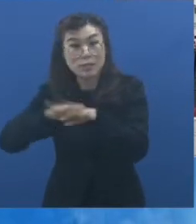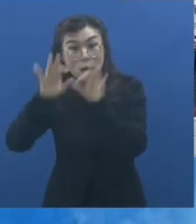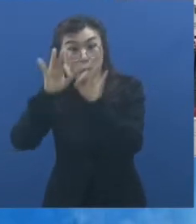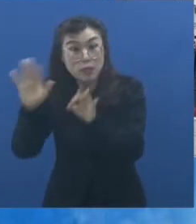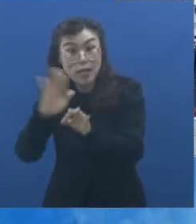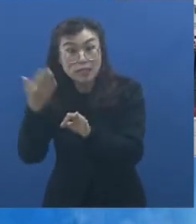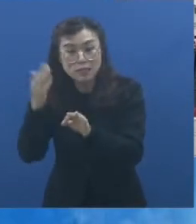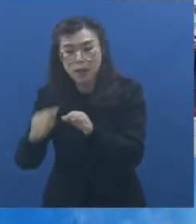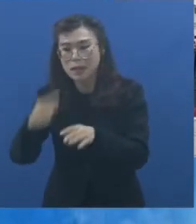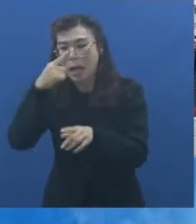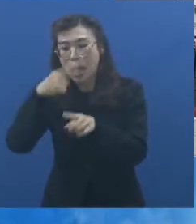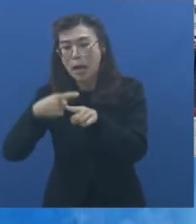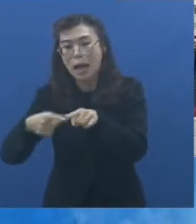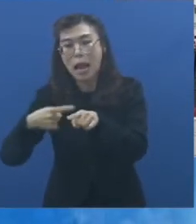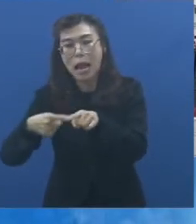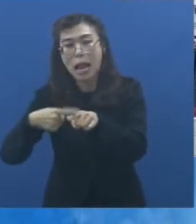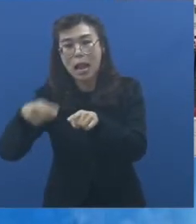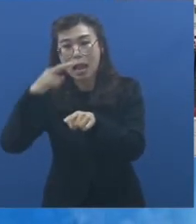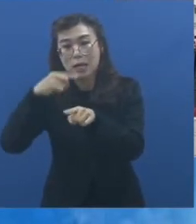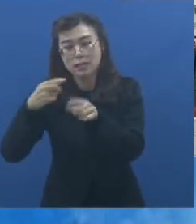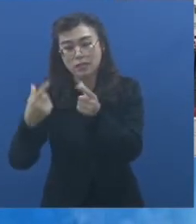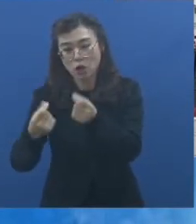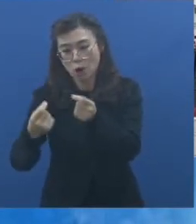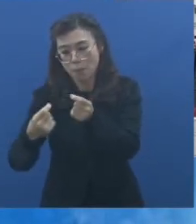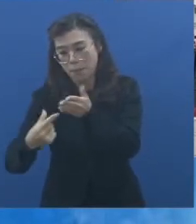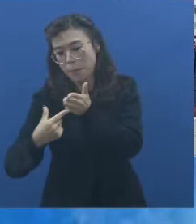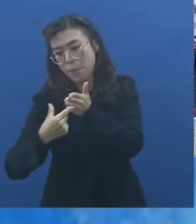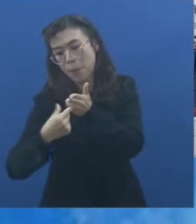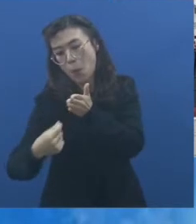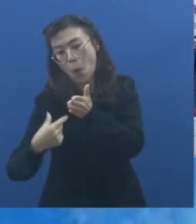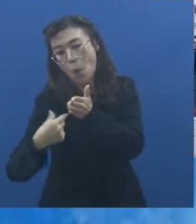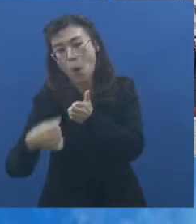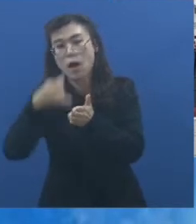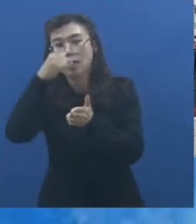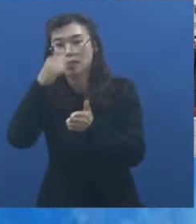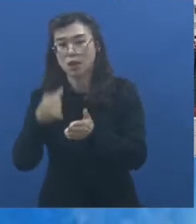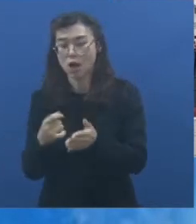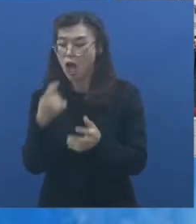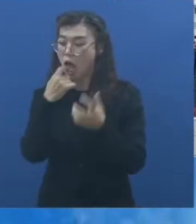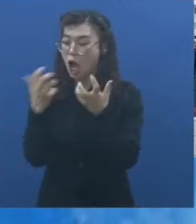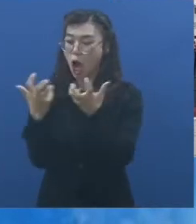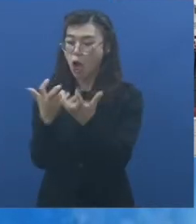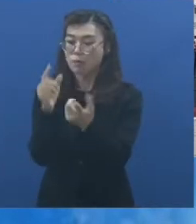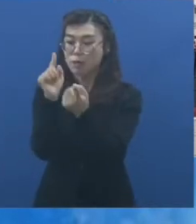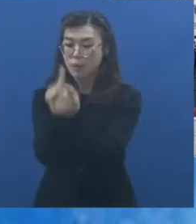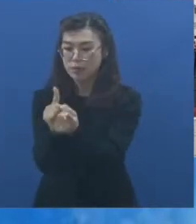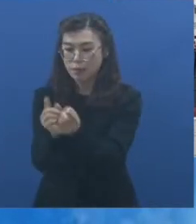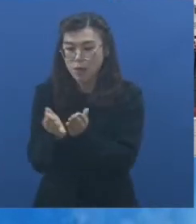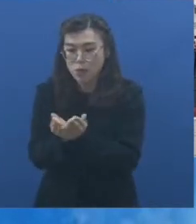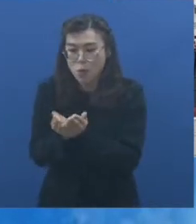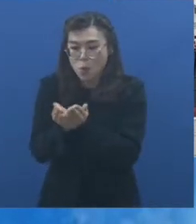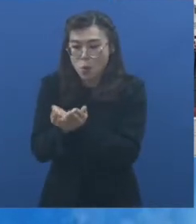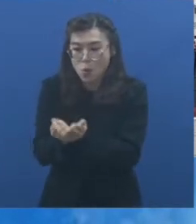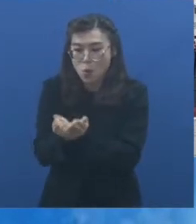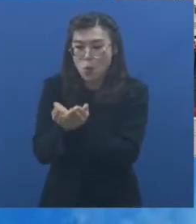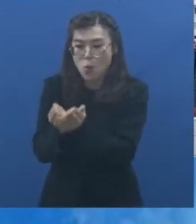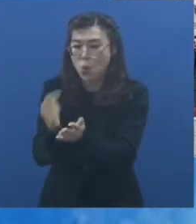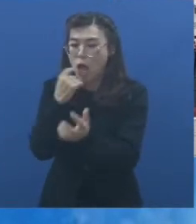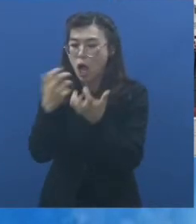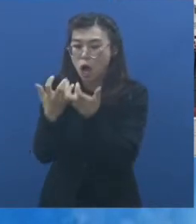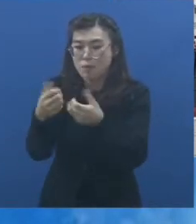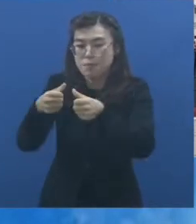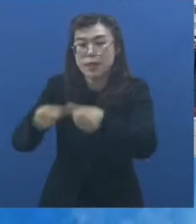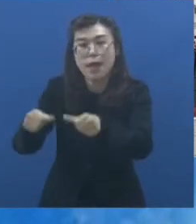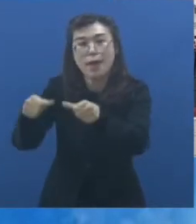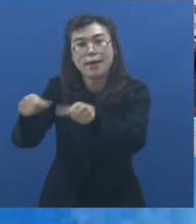날카롭게 된게 있어요 그래서 얼음을 만나면 어떻게 하느냐 진격을 하면서 얼음이 깨뜨리면 살아가는 거예요 자